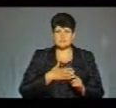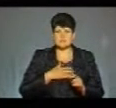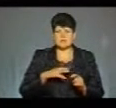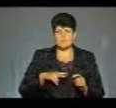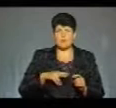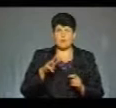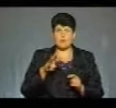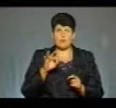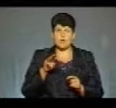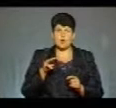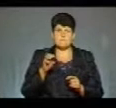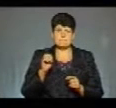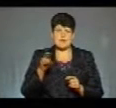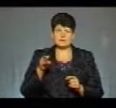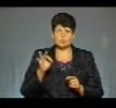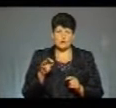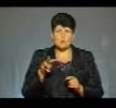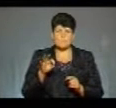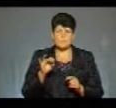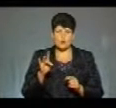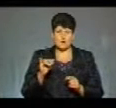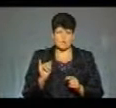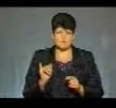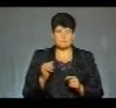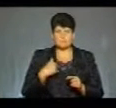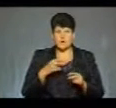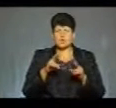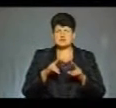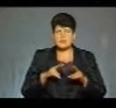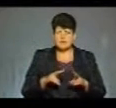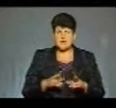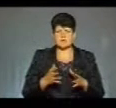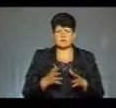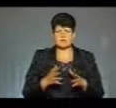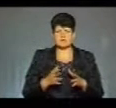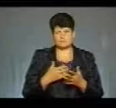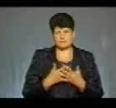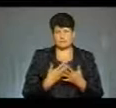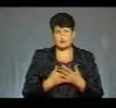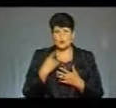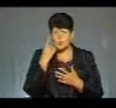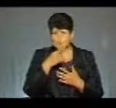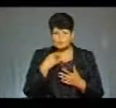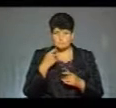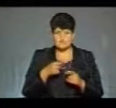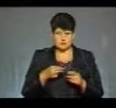Ми розглядаємо версії особистої помсти, версії